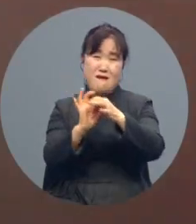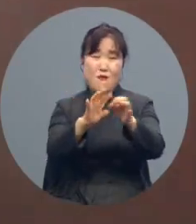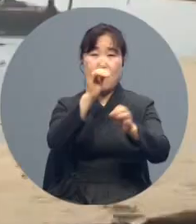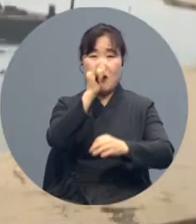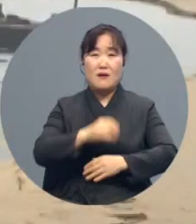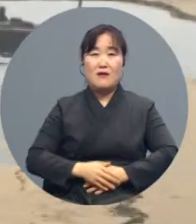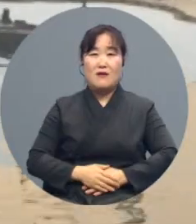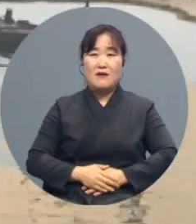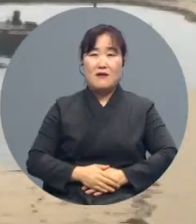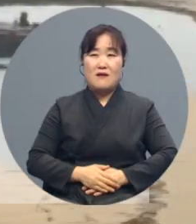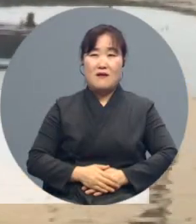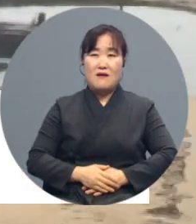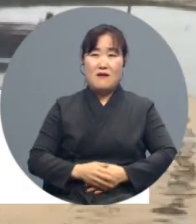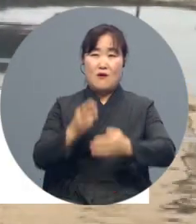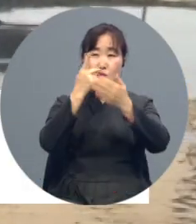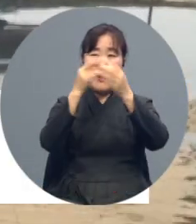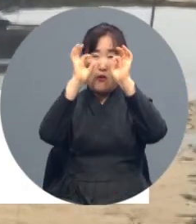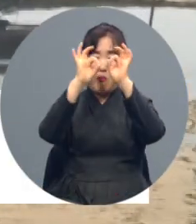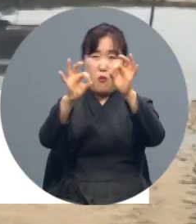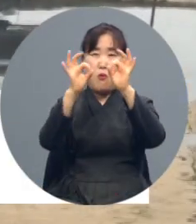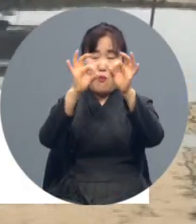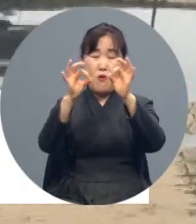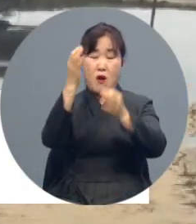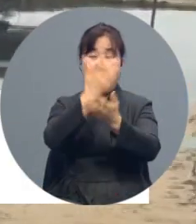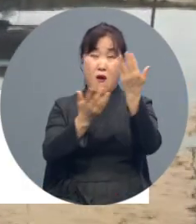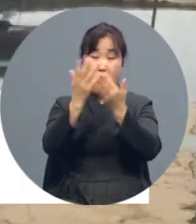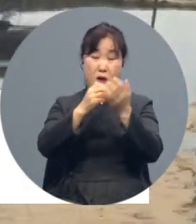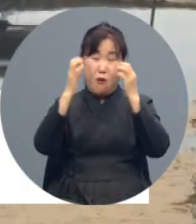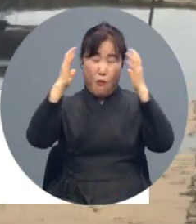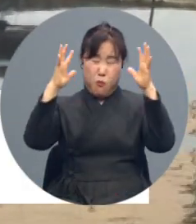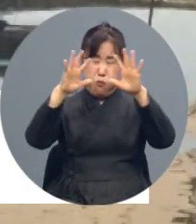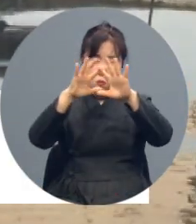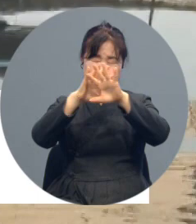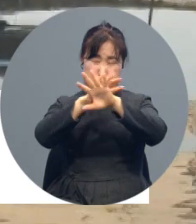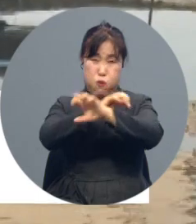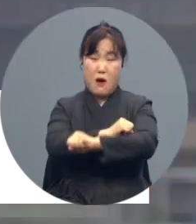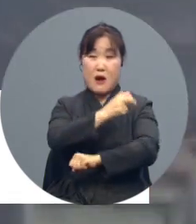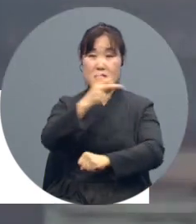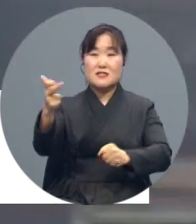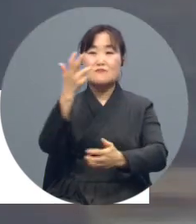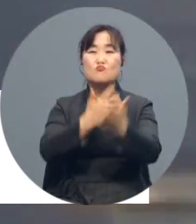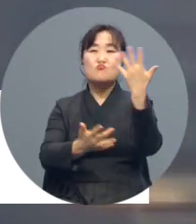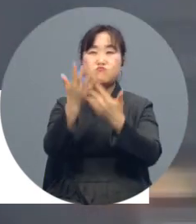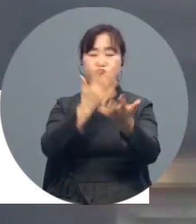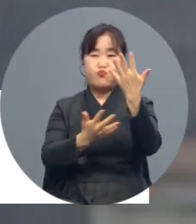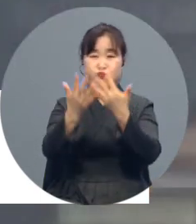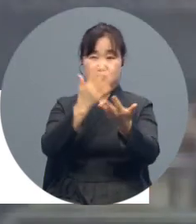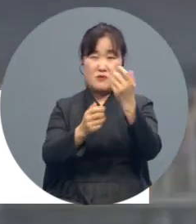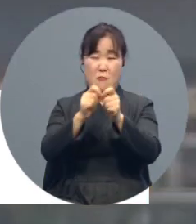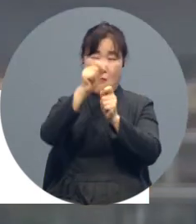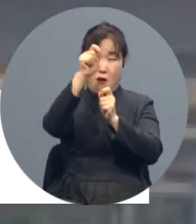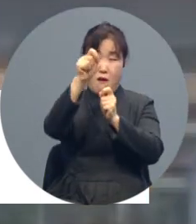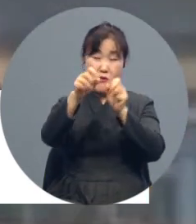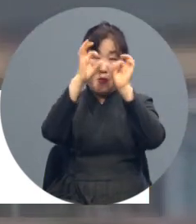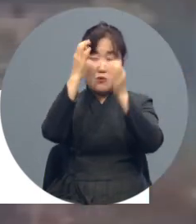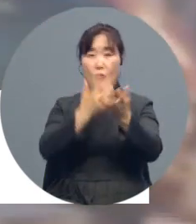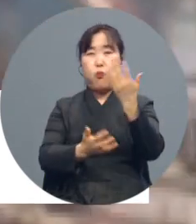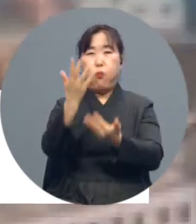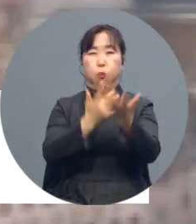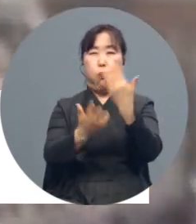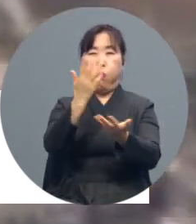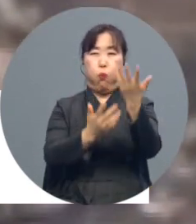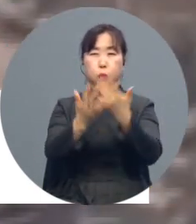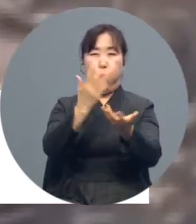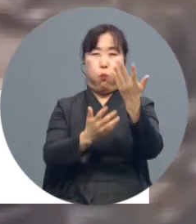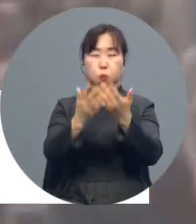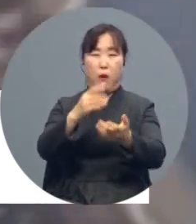나옵니다. 창문을 봤더니 진짜 연기가 자욱한 거예요. 큰 불이 붙었는지 이제 멀리서도 이제 활활